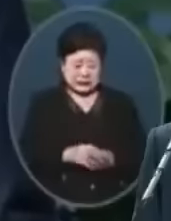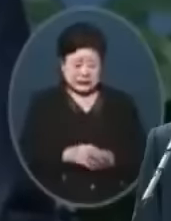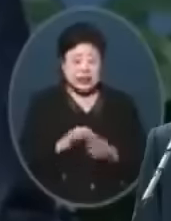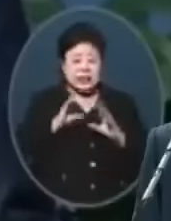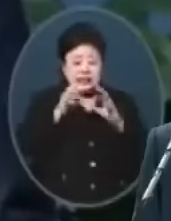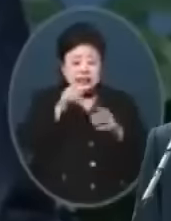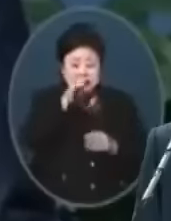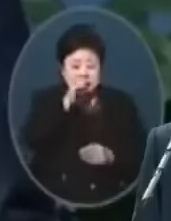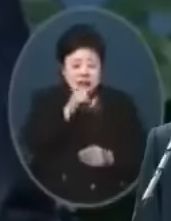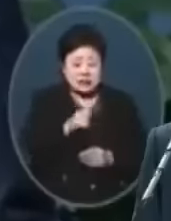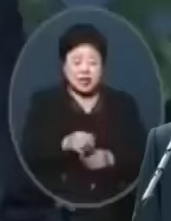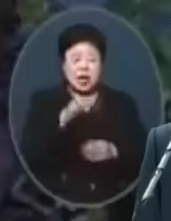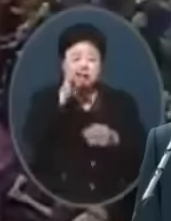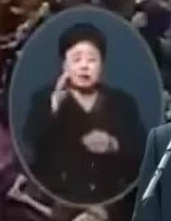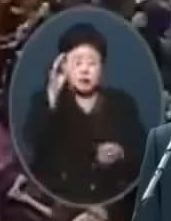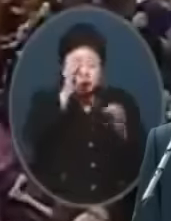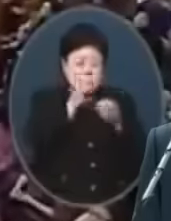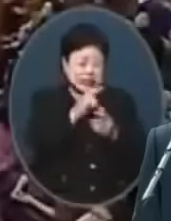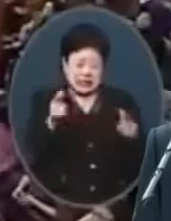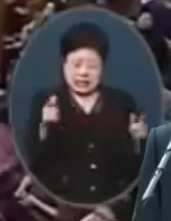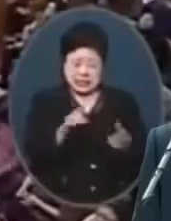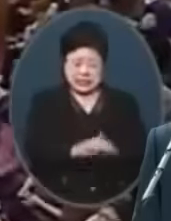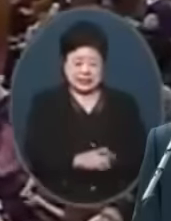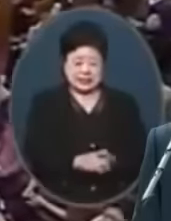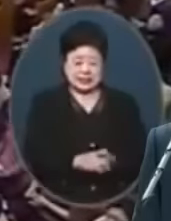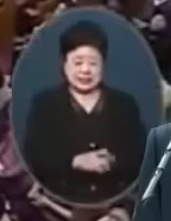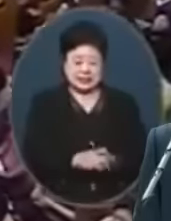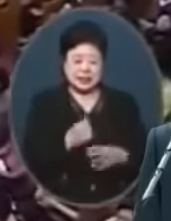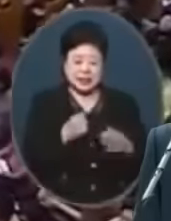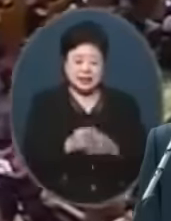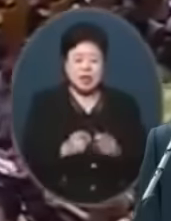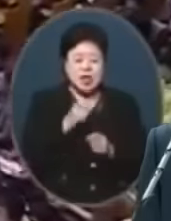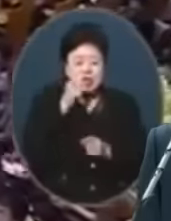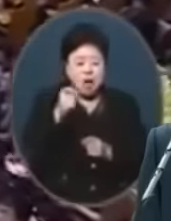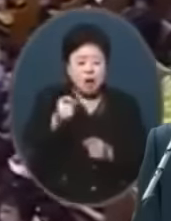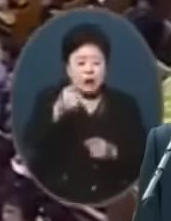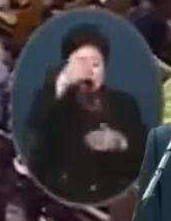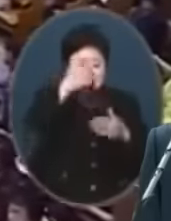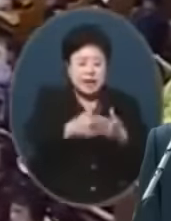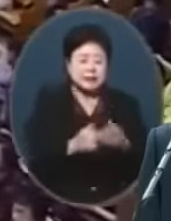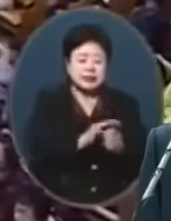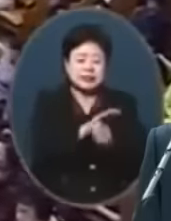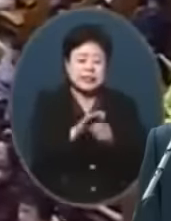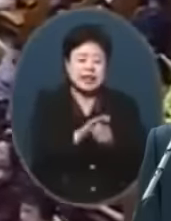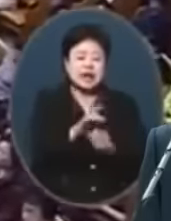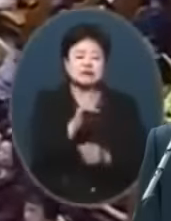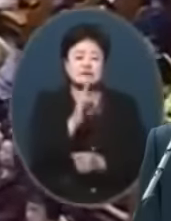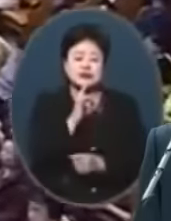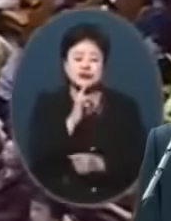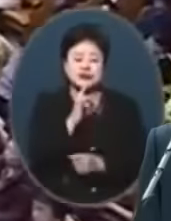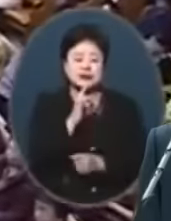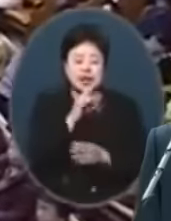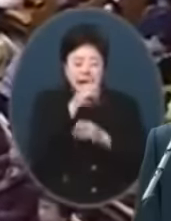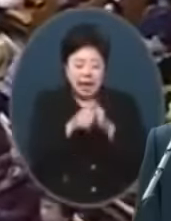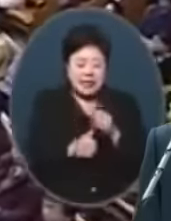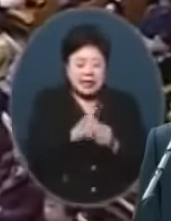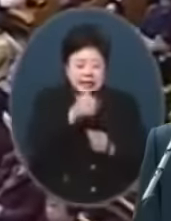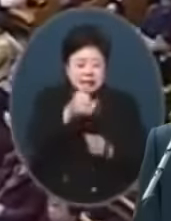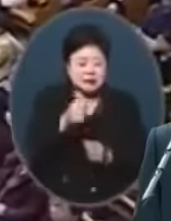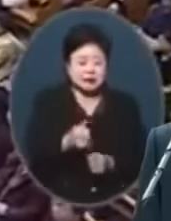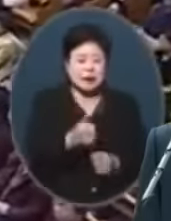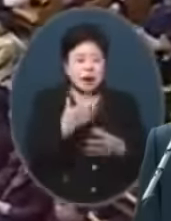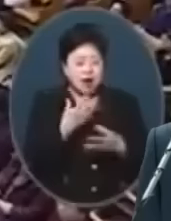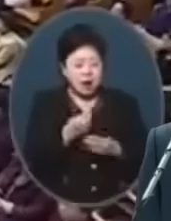세상에 있는 재물을 찾지 않습니다. 그러므로 영원히 남는 것은 사랑뿐입니다. 하나님은 우리가